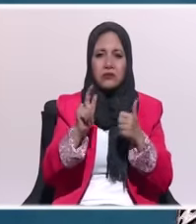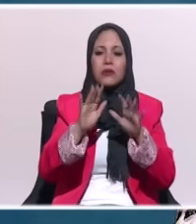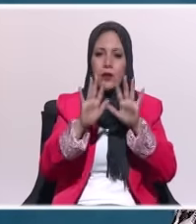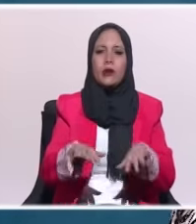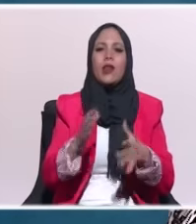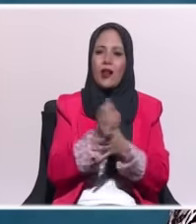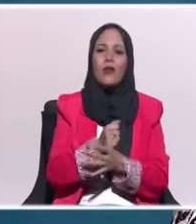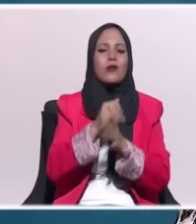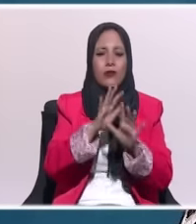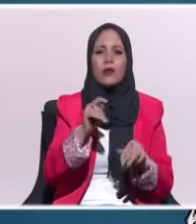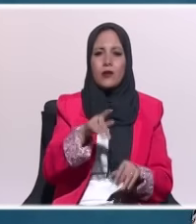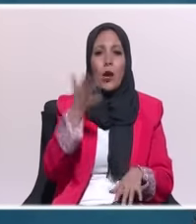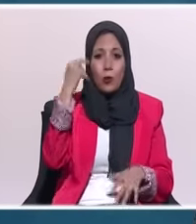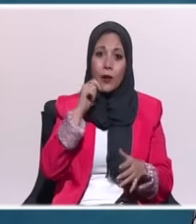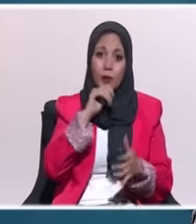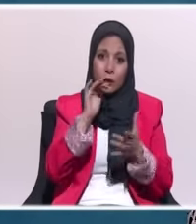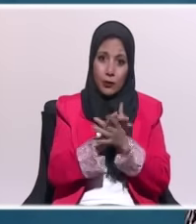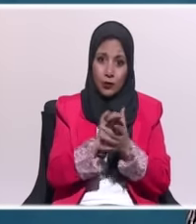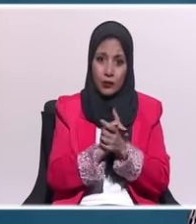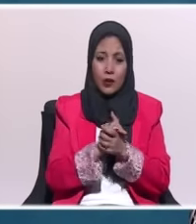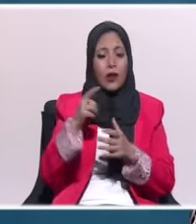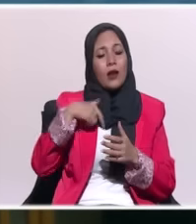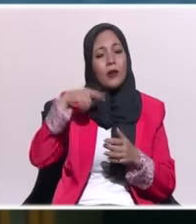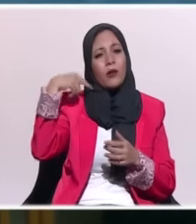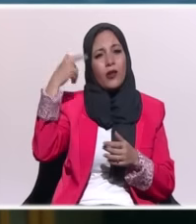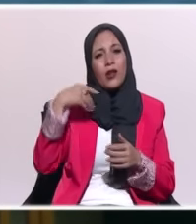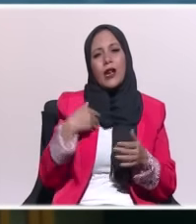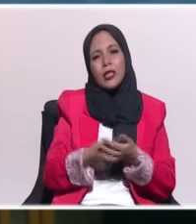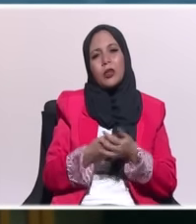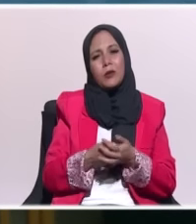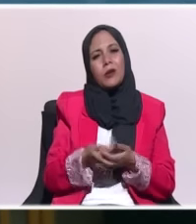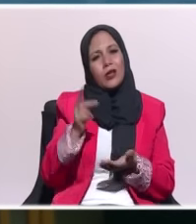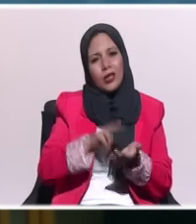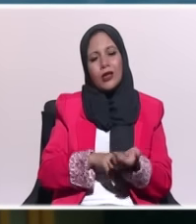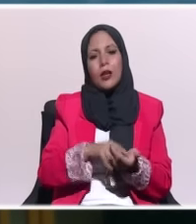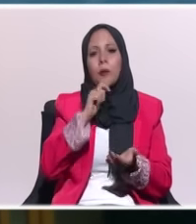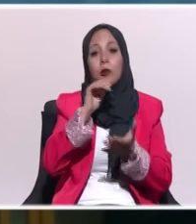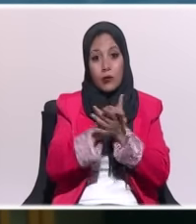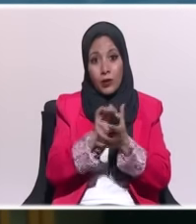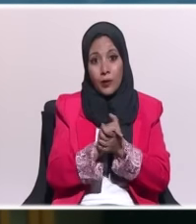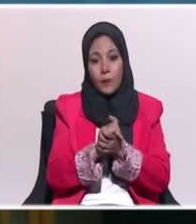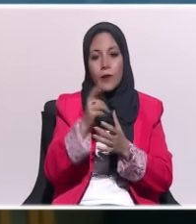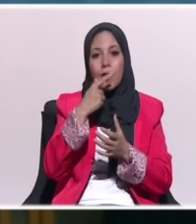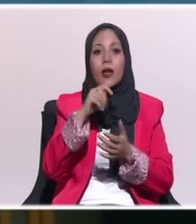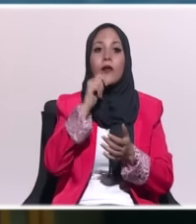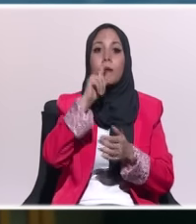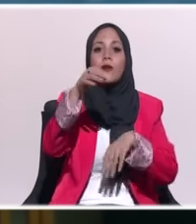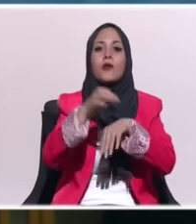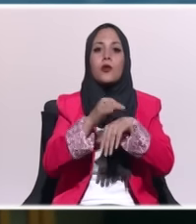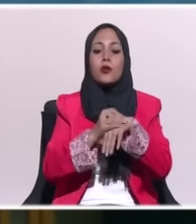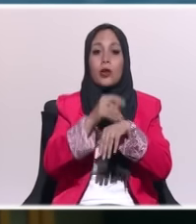كنت عند واحده صاحبتي بقول انا لسه في عيل وكده، وبعدين قامت قالت لي ده في حكيمه هنا ورعايه